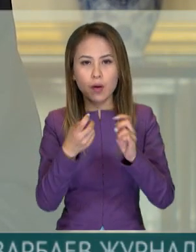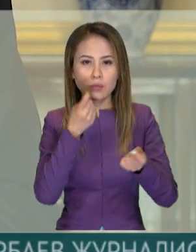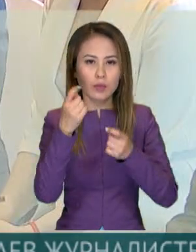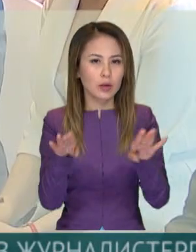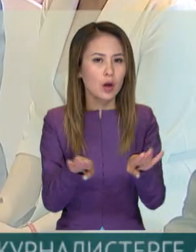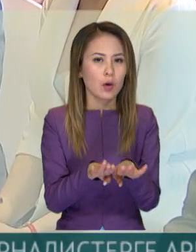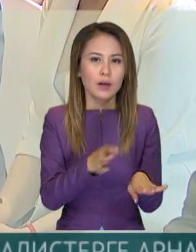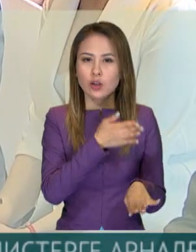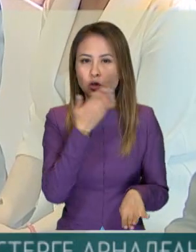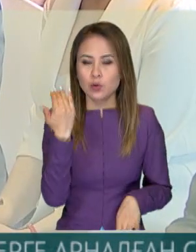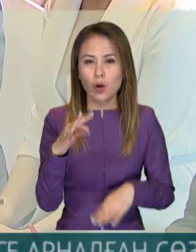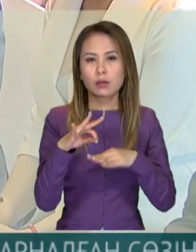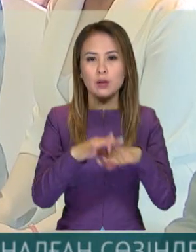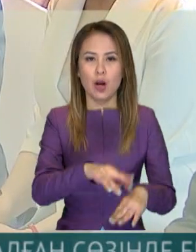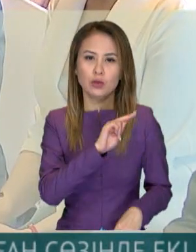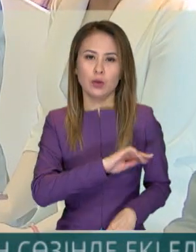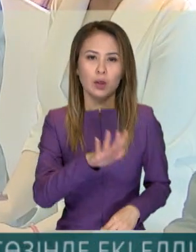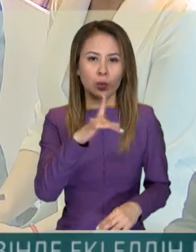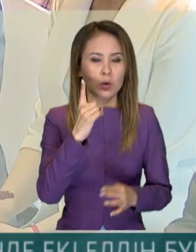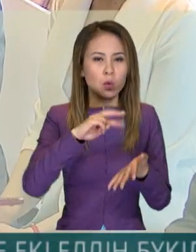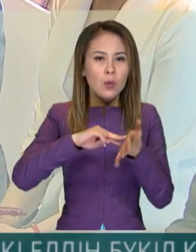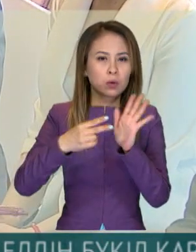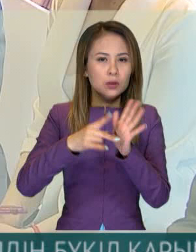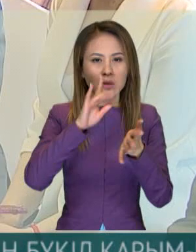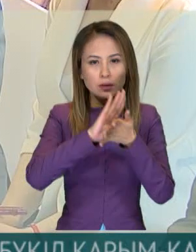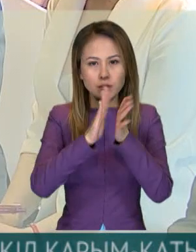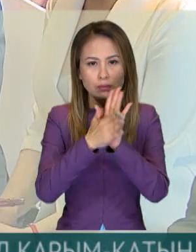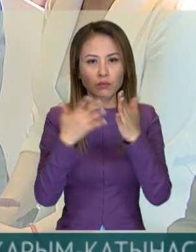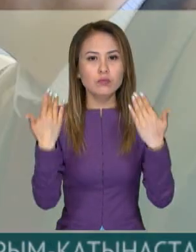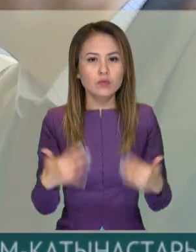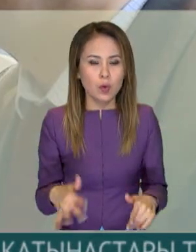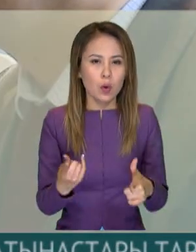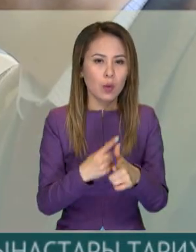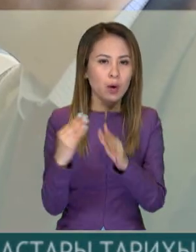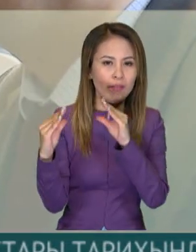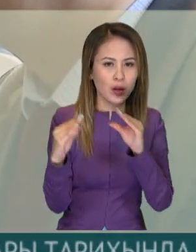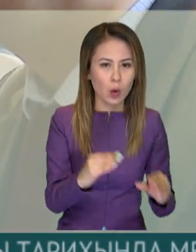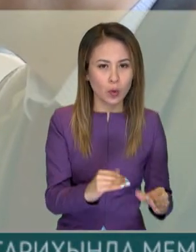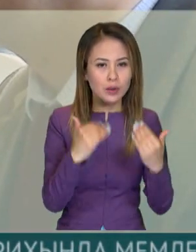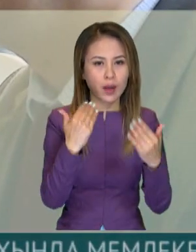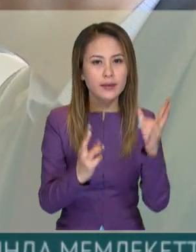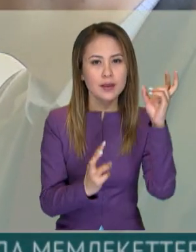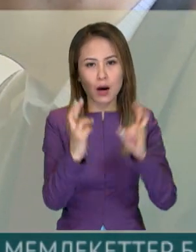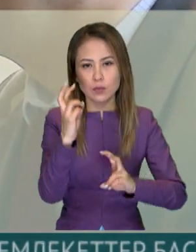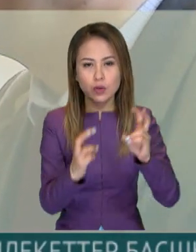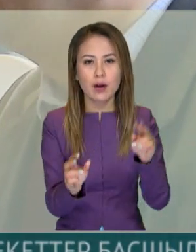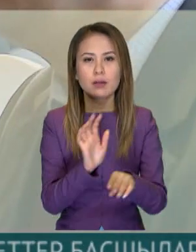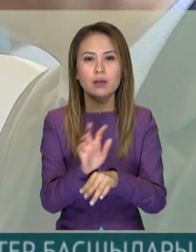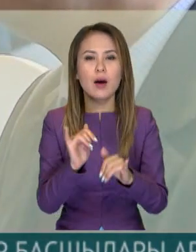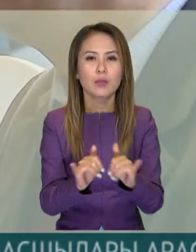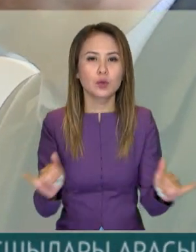жоқ деді. Сапар нәтижесіне де тоқталып өтті. 51 жоба бойынша келісім жасалды. Соның бір автокөлік өндірісін дамытуға